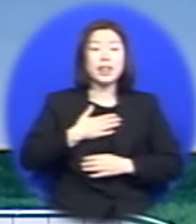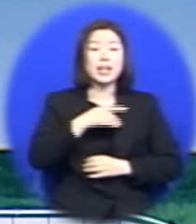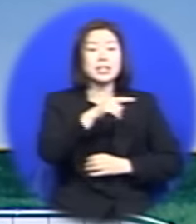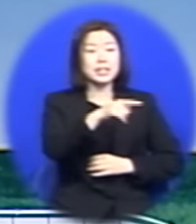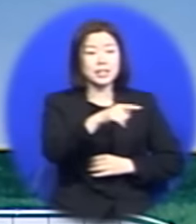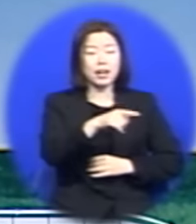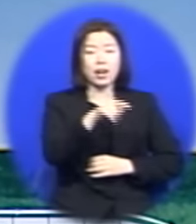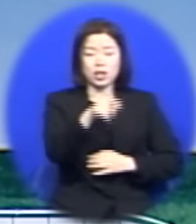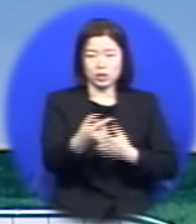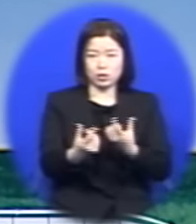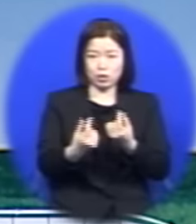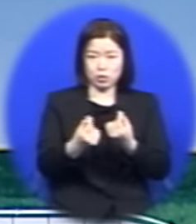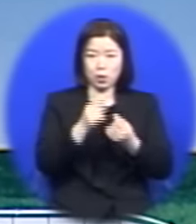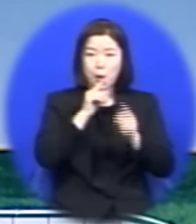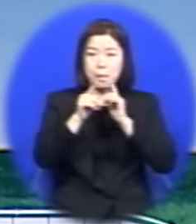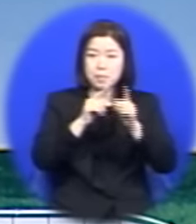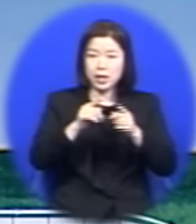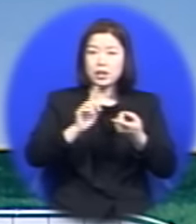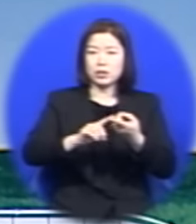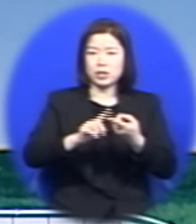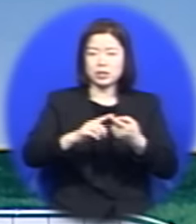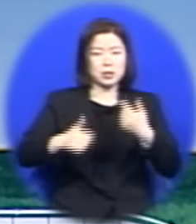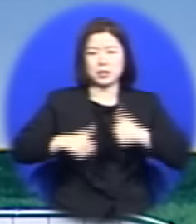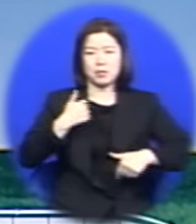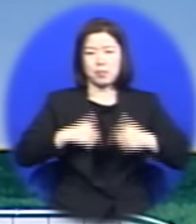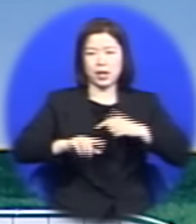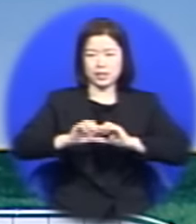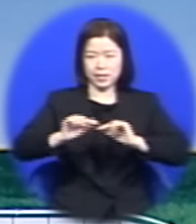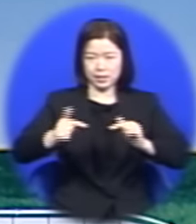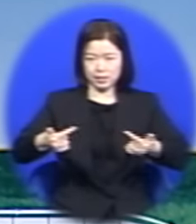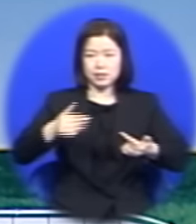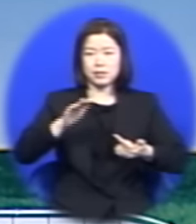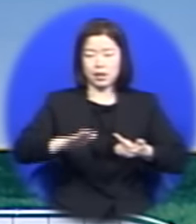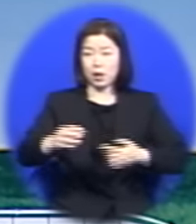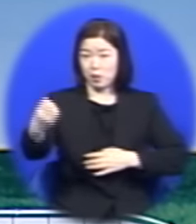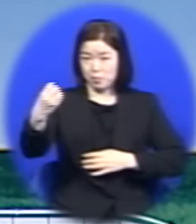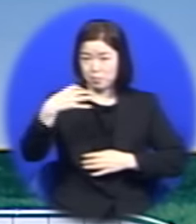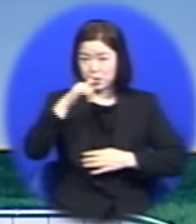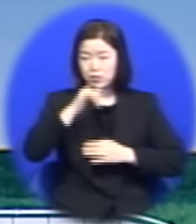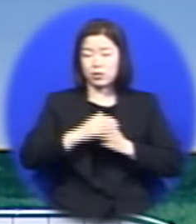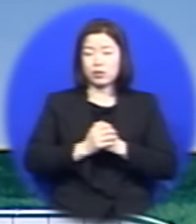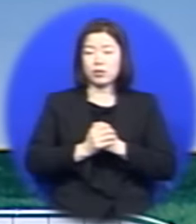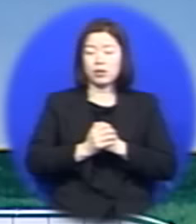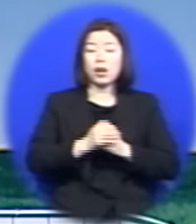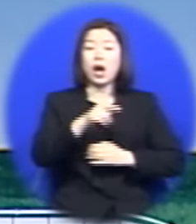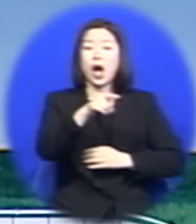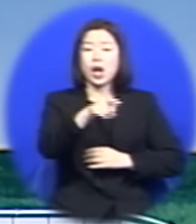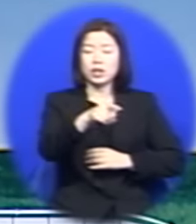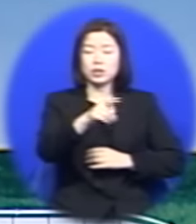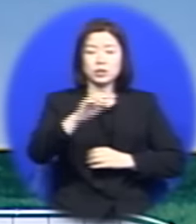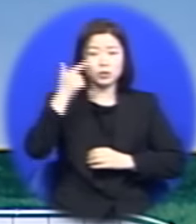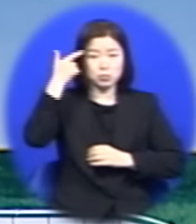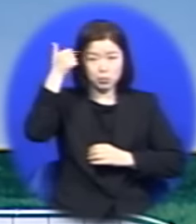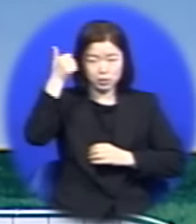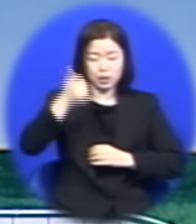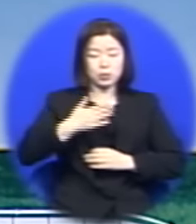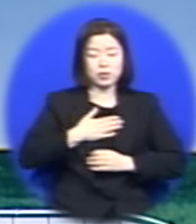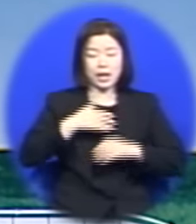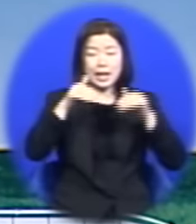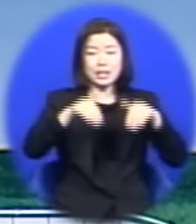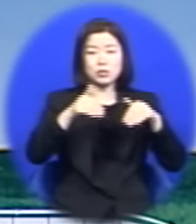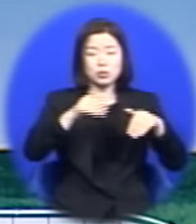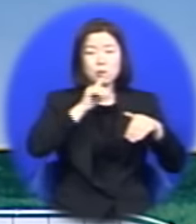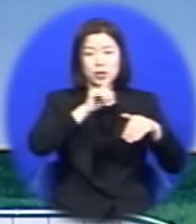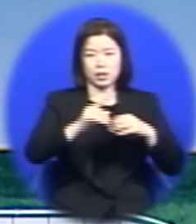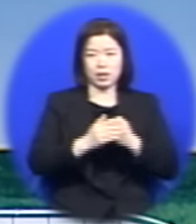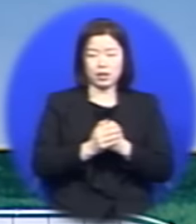내가 그와 같이 말하는 것을 기뻐하지 않는다. 그도 나의 종이라. 제가